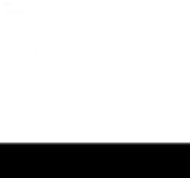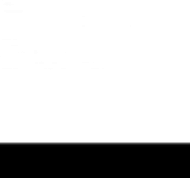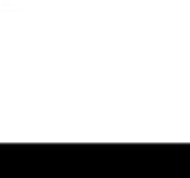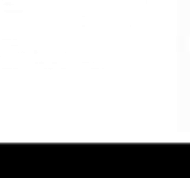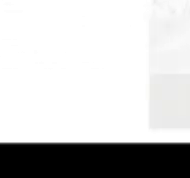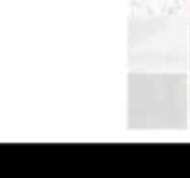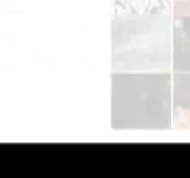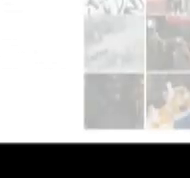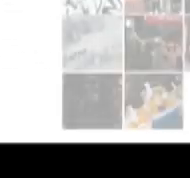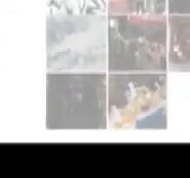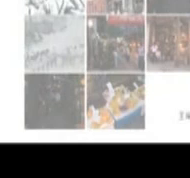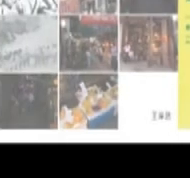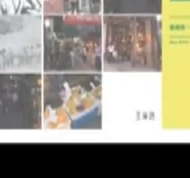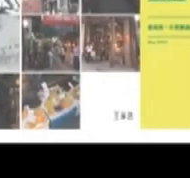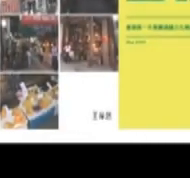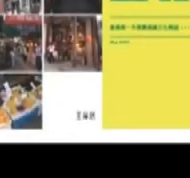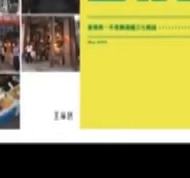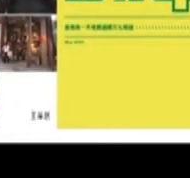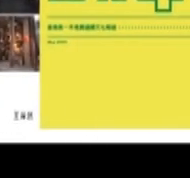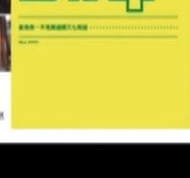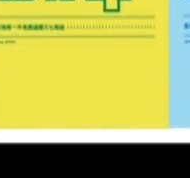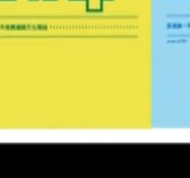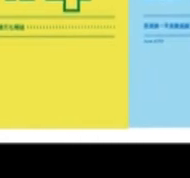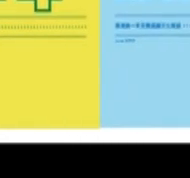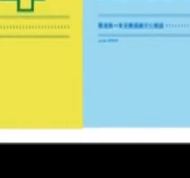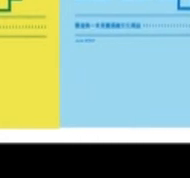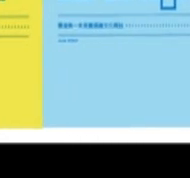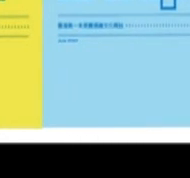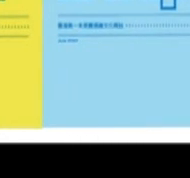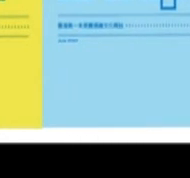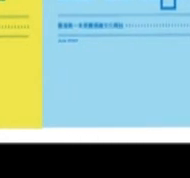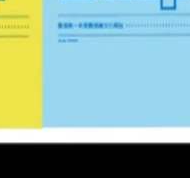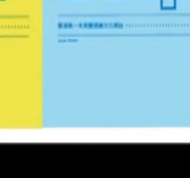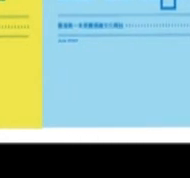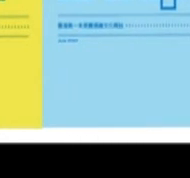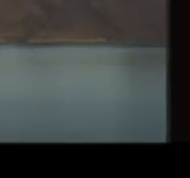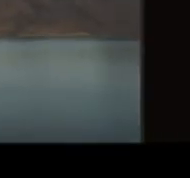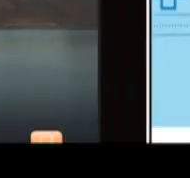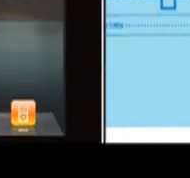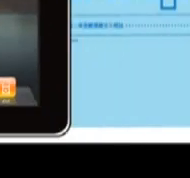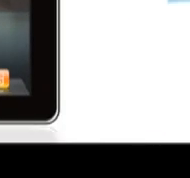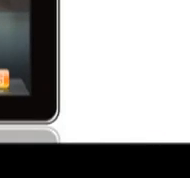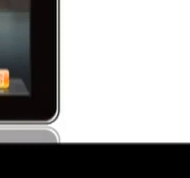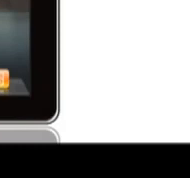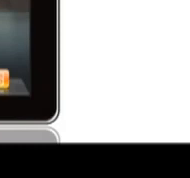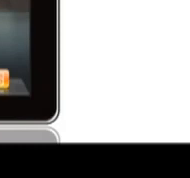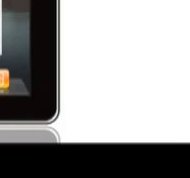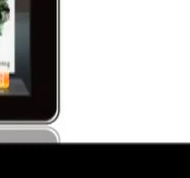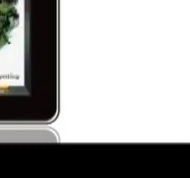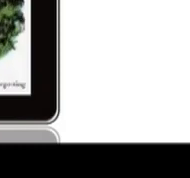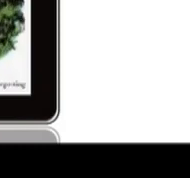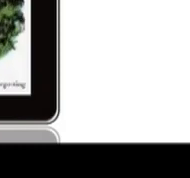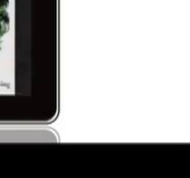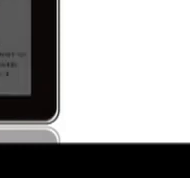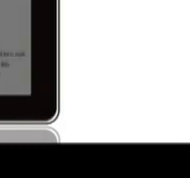务主要服务非政府组织、公民社会组织、网民等等，将他们的书籍、刊物